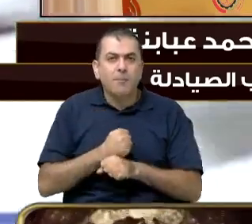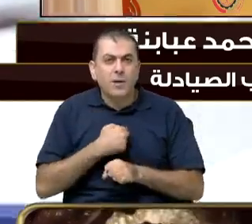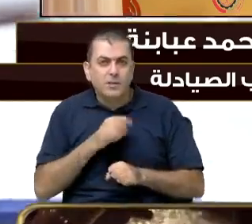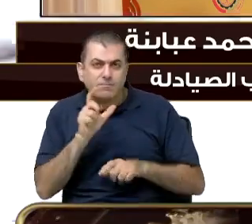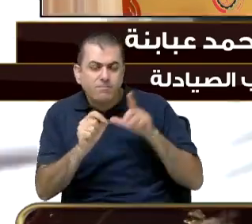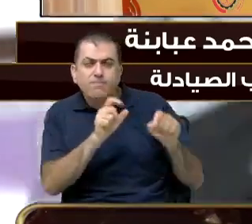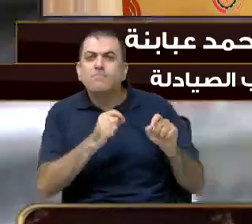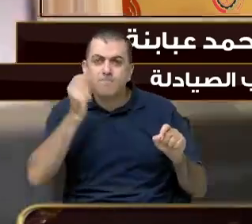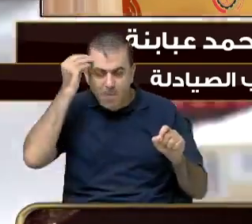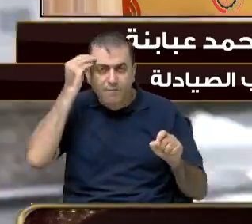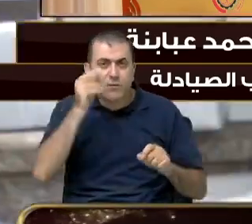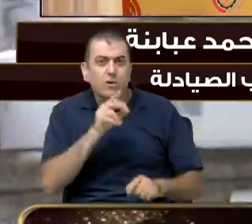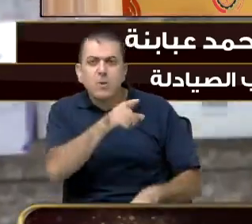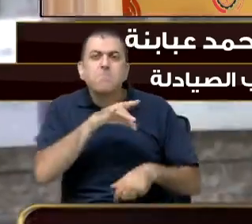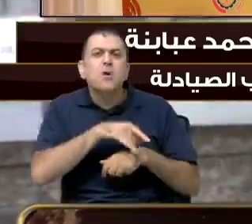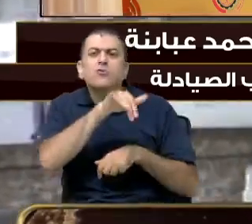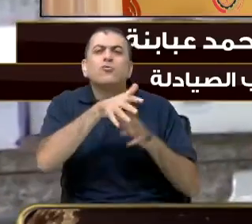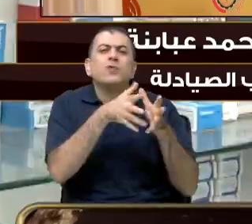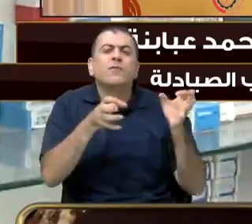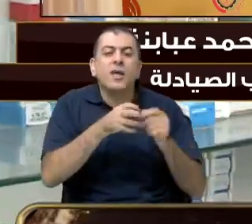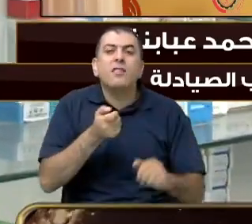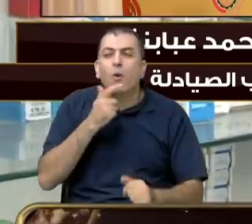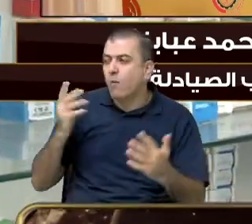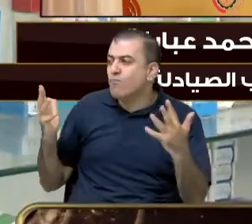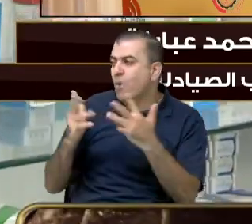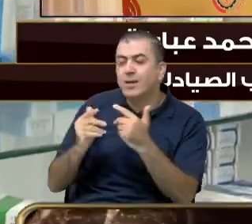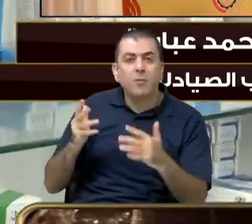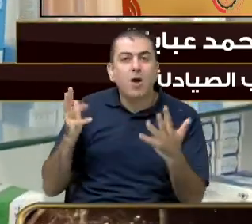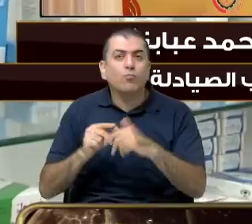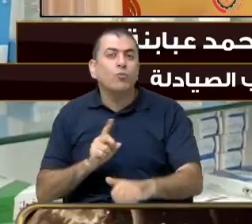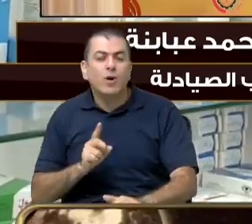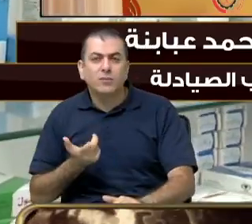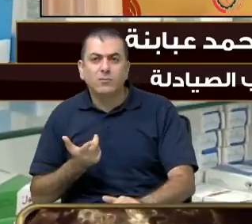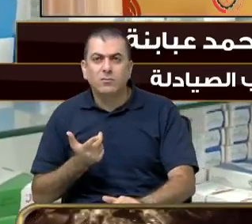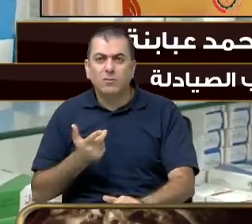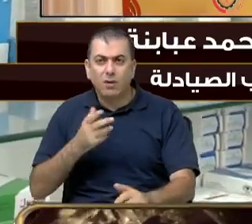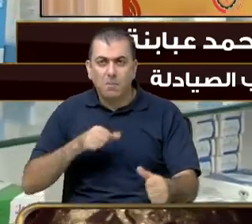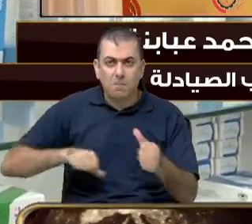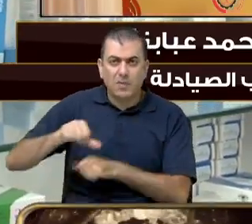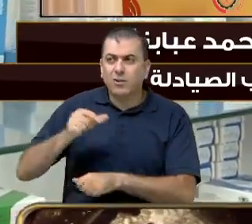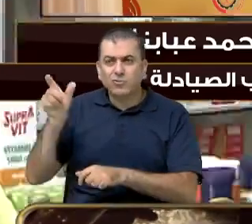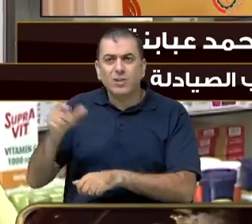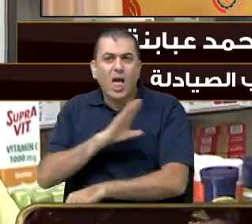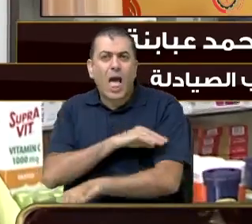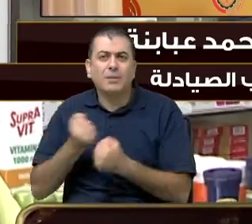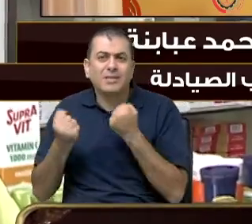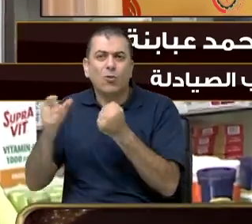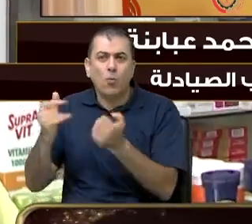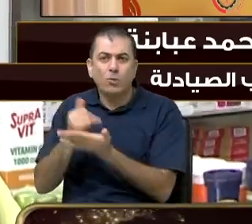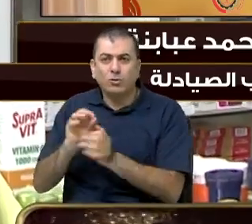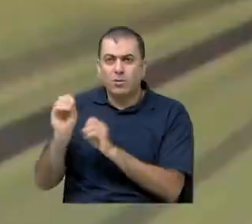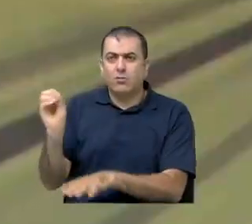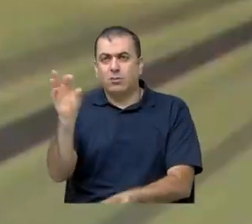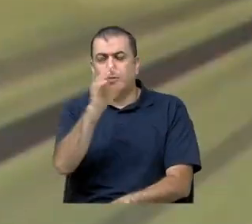يرشده وان يعطيه الدواء المناسب بالطريقه الصحيحه والسليمه، مش اي مواطن يدخل الى هذه المهنه. أنا طيب دكتور، ما هي الاجراءات